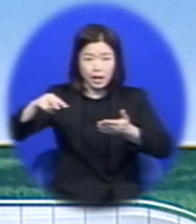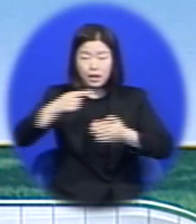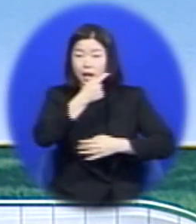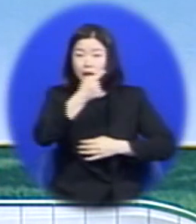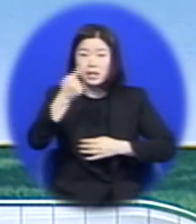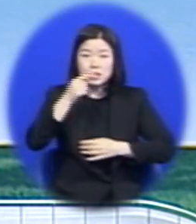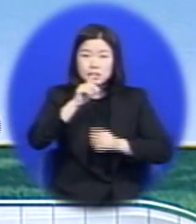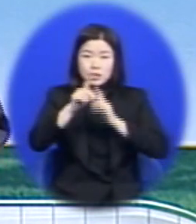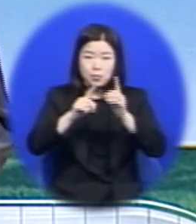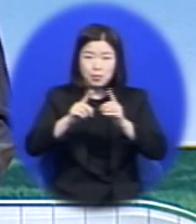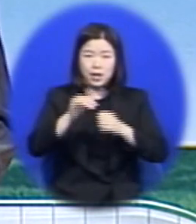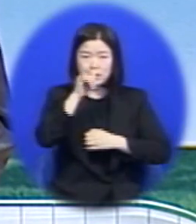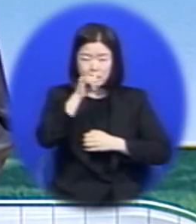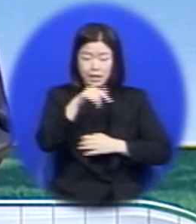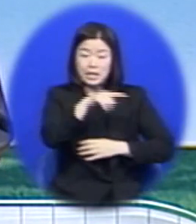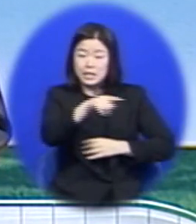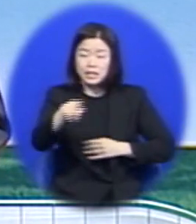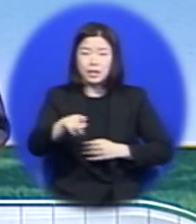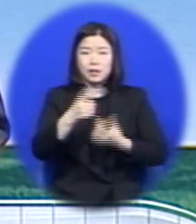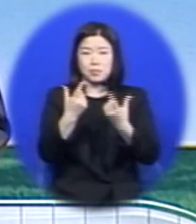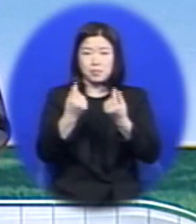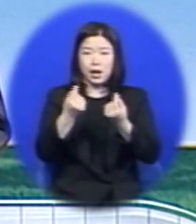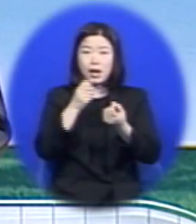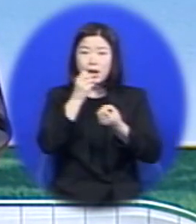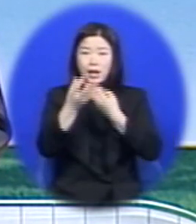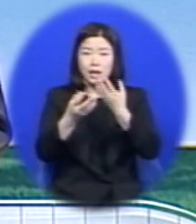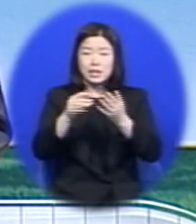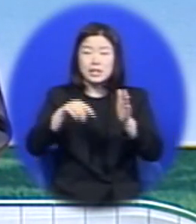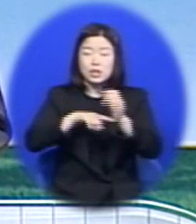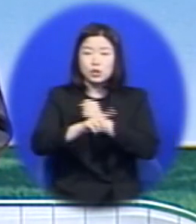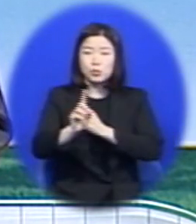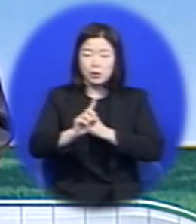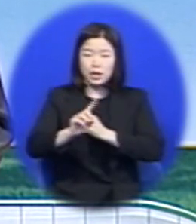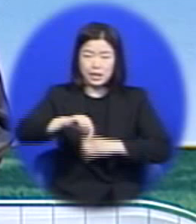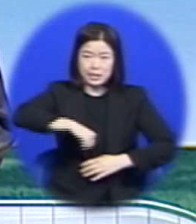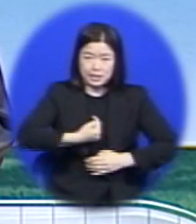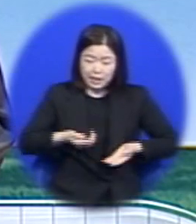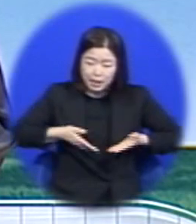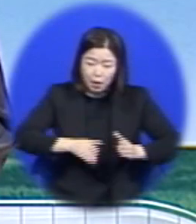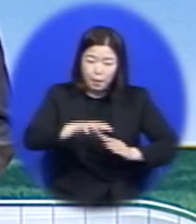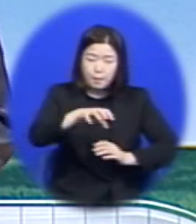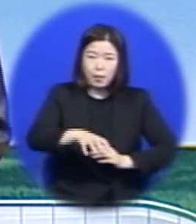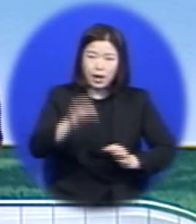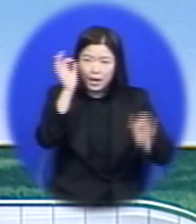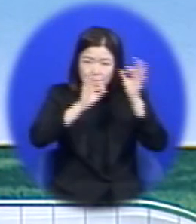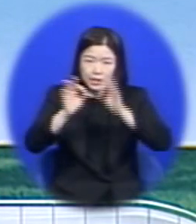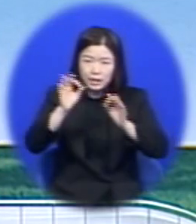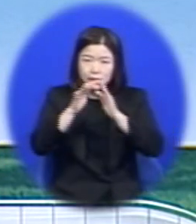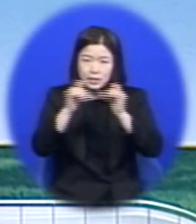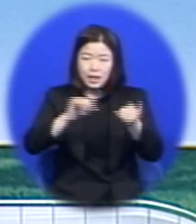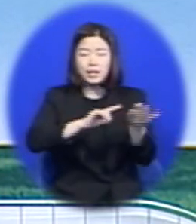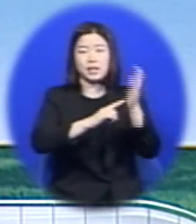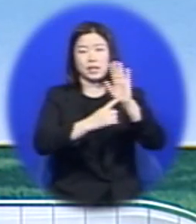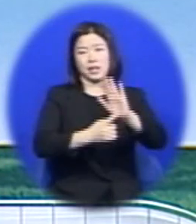증언하였으니 그들이 이같이 말하는 것은 자기들이 본향 찾는 자임을 나타냅니다.